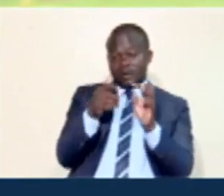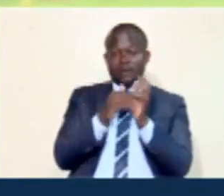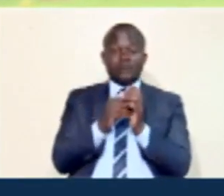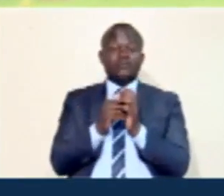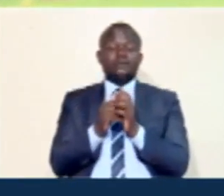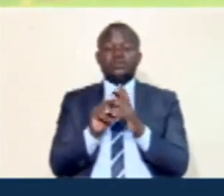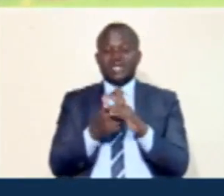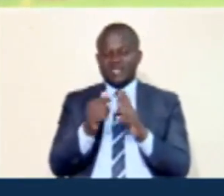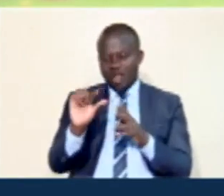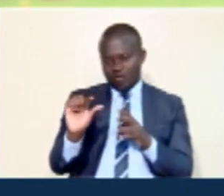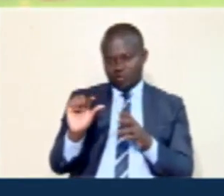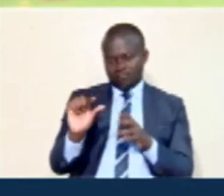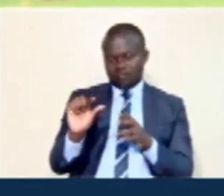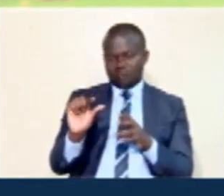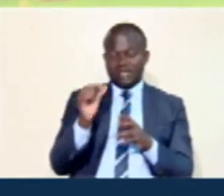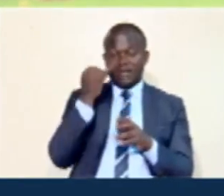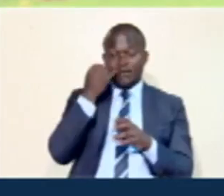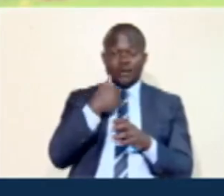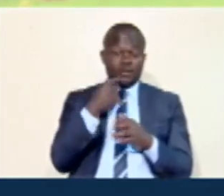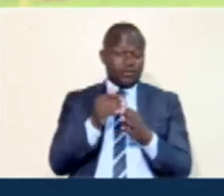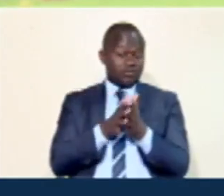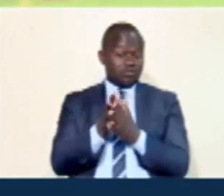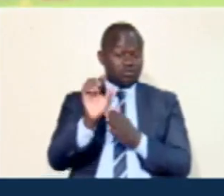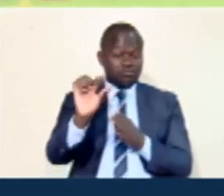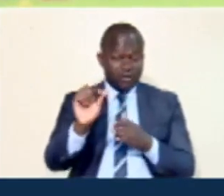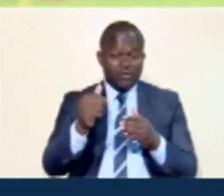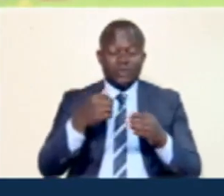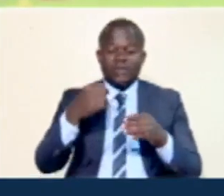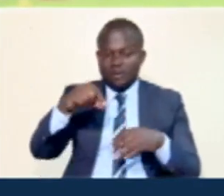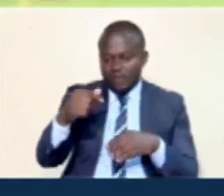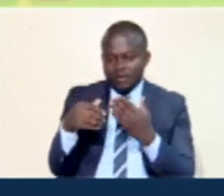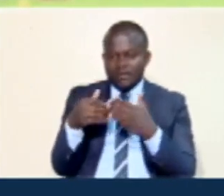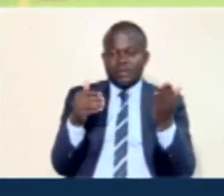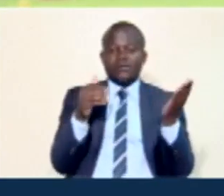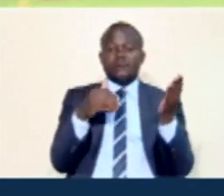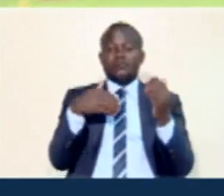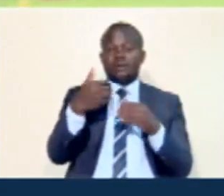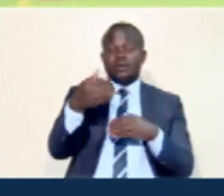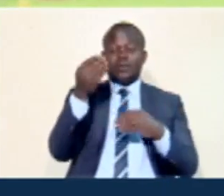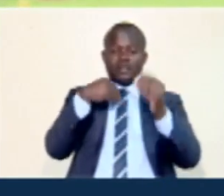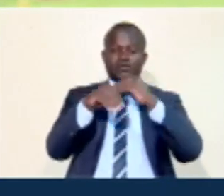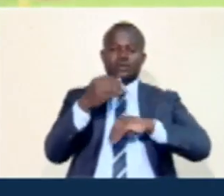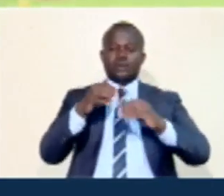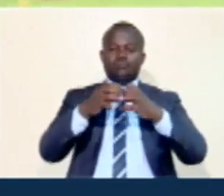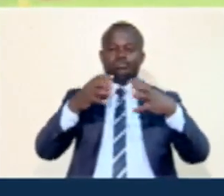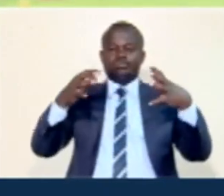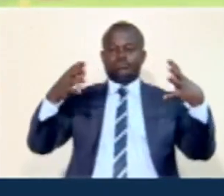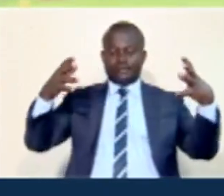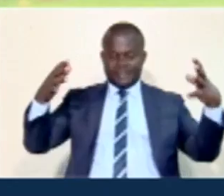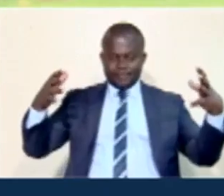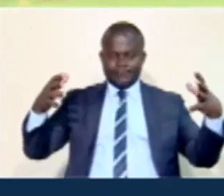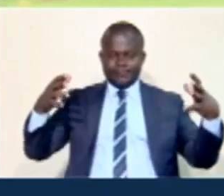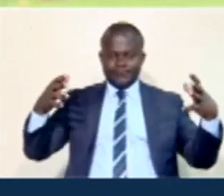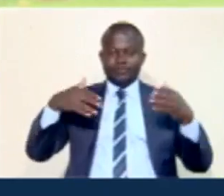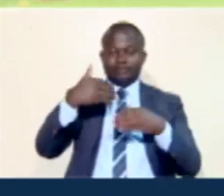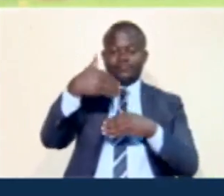zari amagi, iyo ufite igishoro gitoya ukaba ufite ubuziranenge, ukubona isoko nawe ugenda ukura waguka,